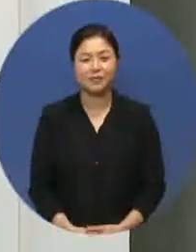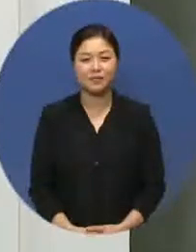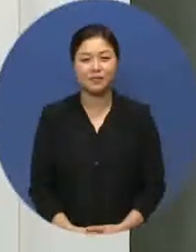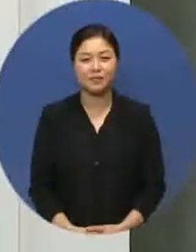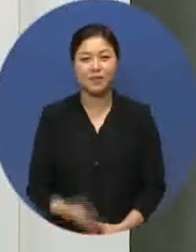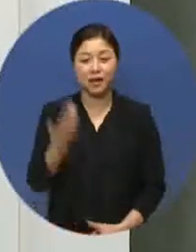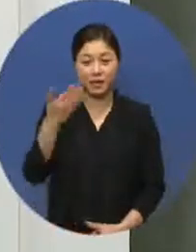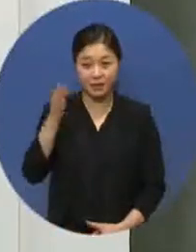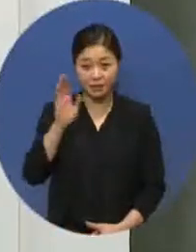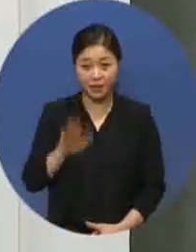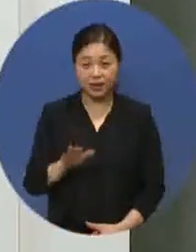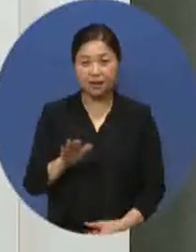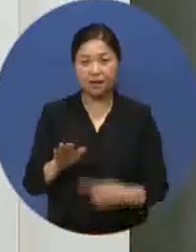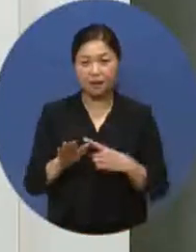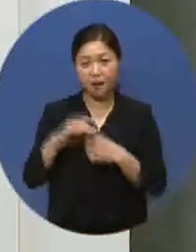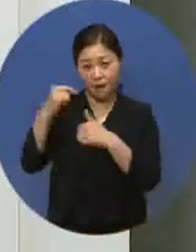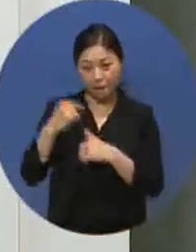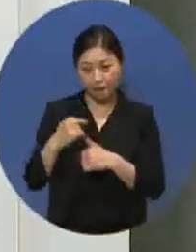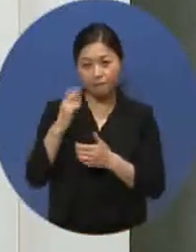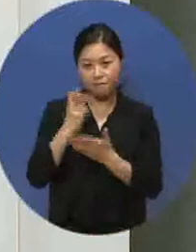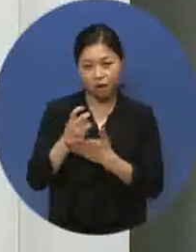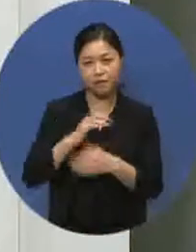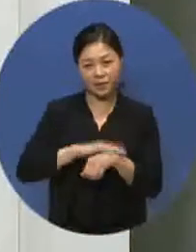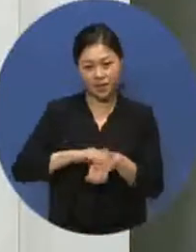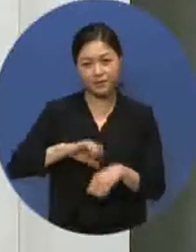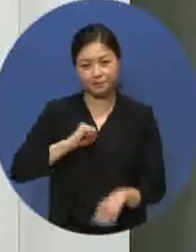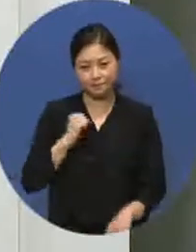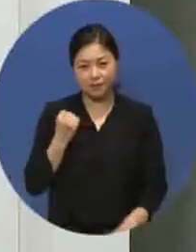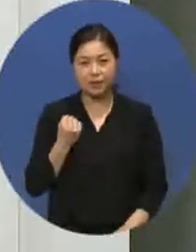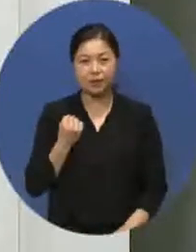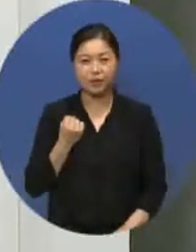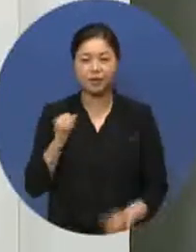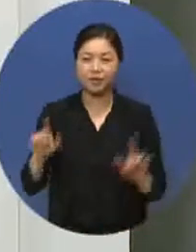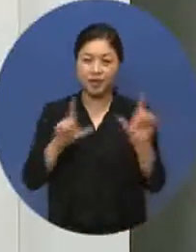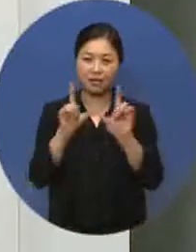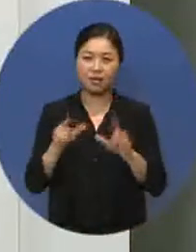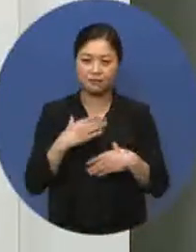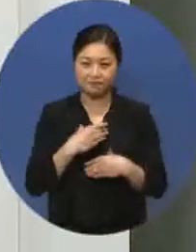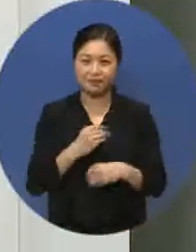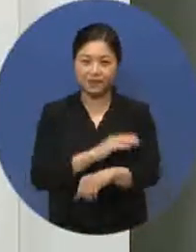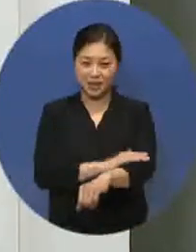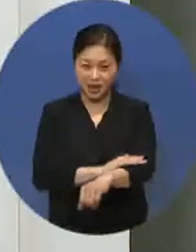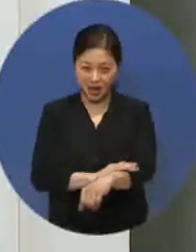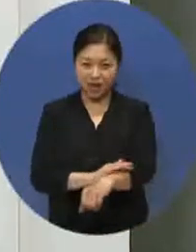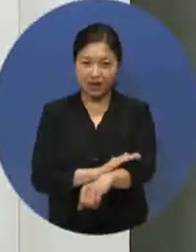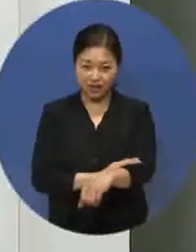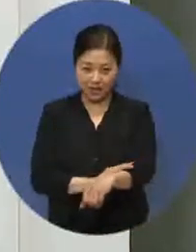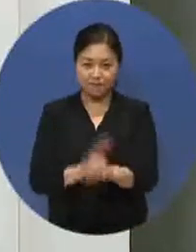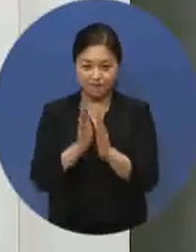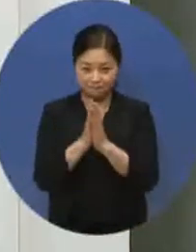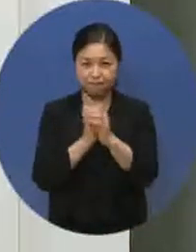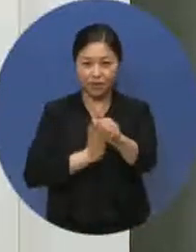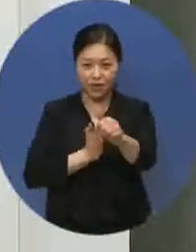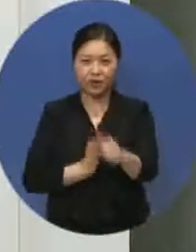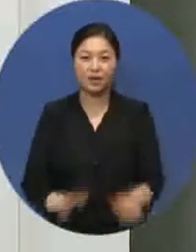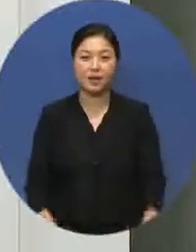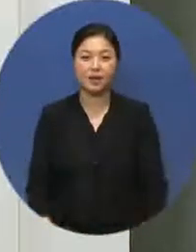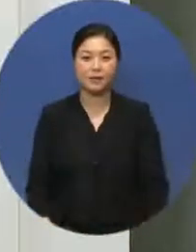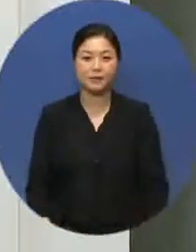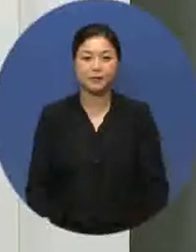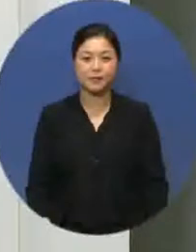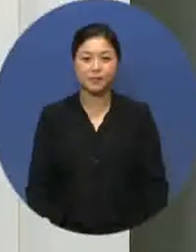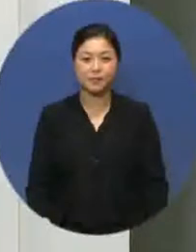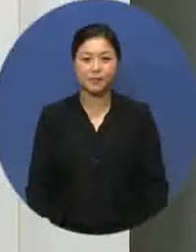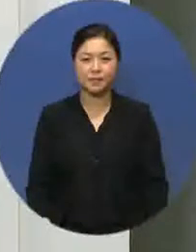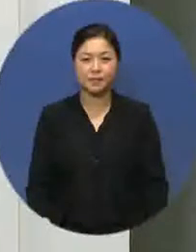좀 지켜주시면서 좋은 시간을 보내시기를 기원합니다. 저희가